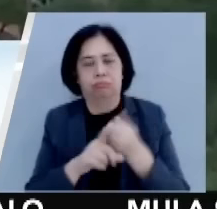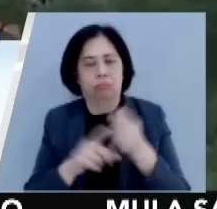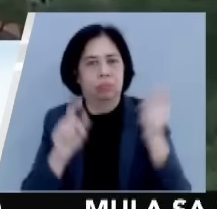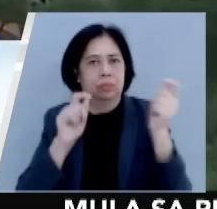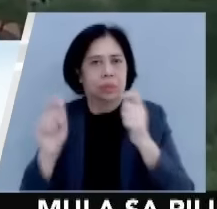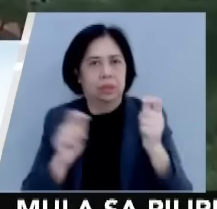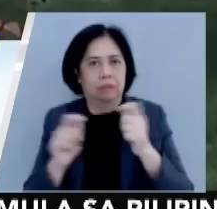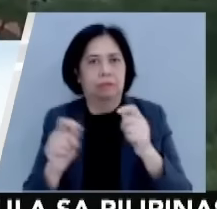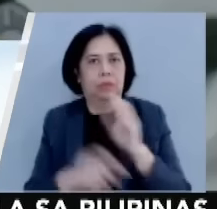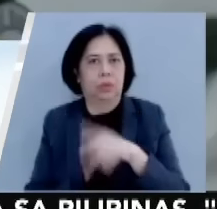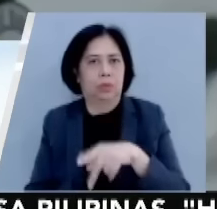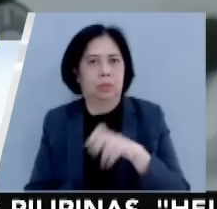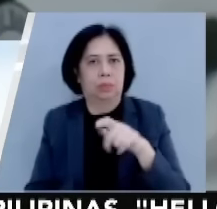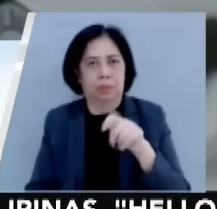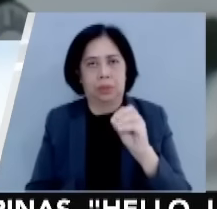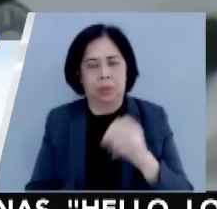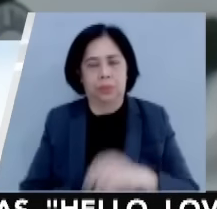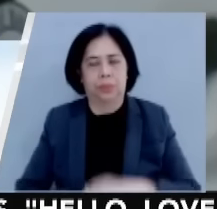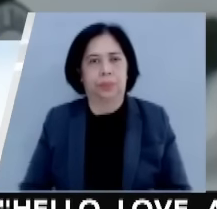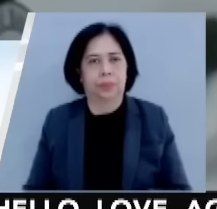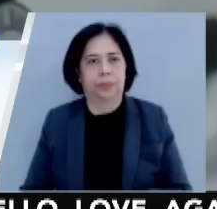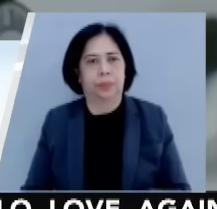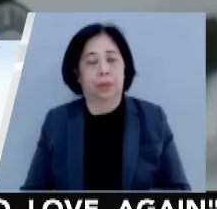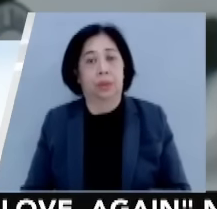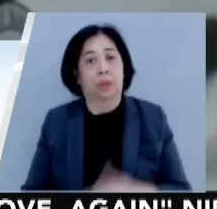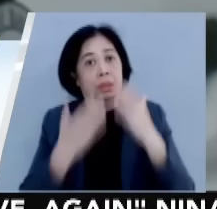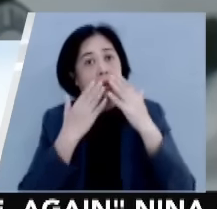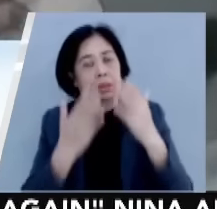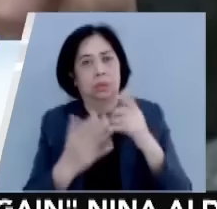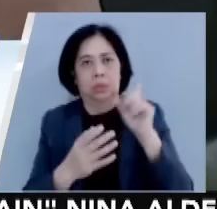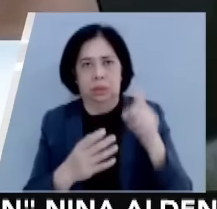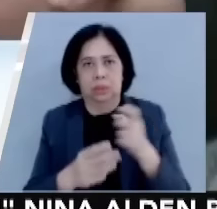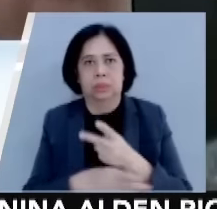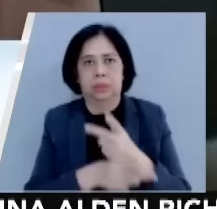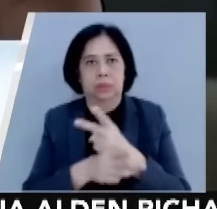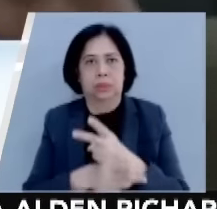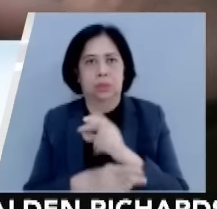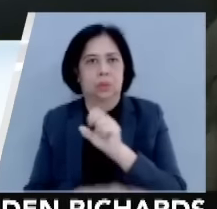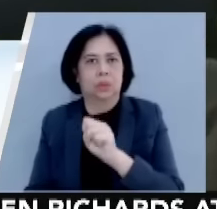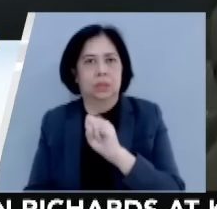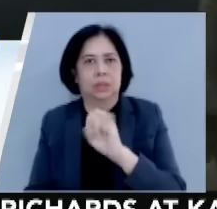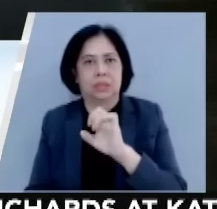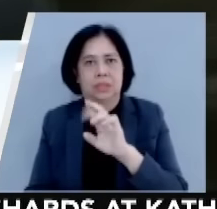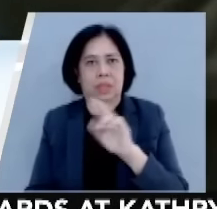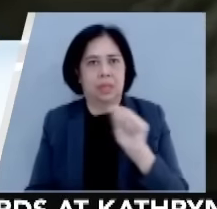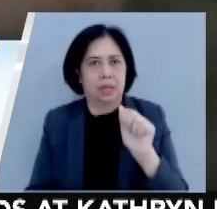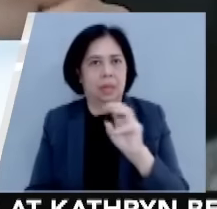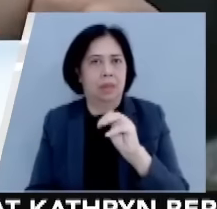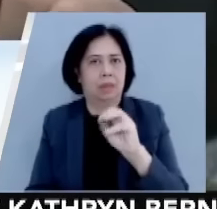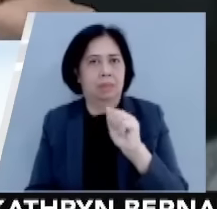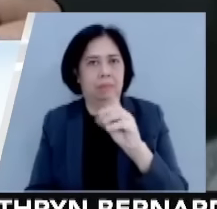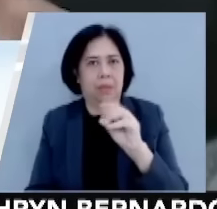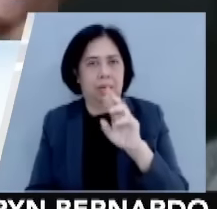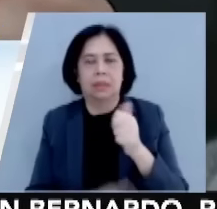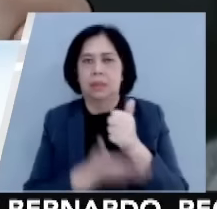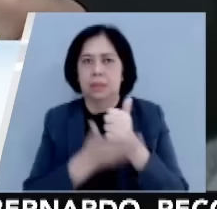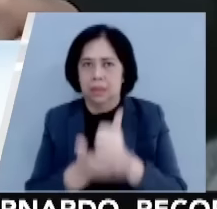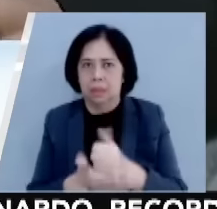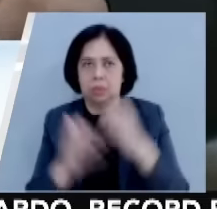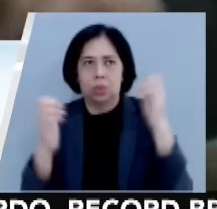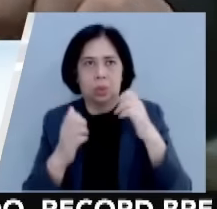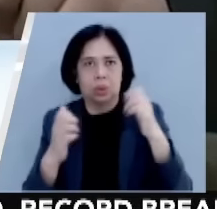Pepito sa kanilang lugar. Thankful tayo. Dapat pangalagaan natin yung Sierra Madre. It can disperse. Yung expected natin gaano